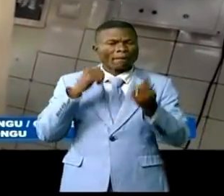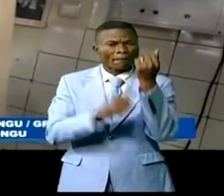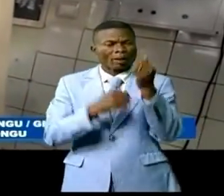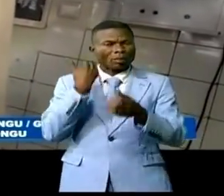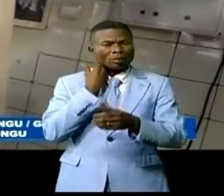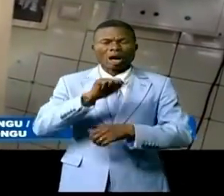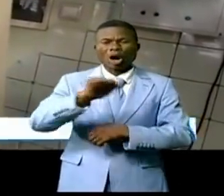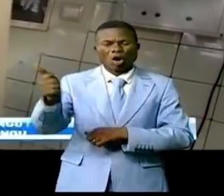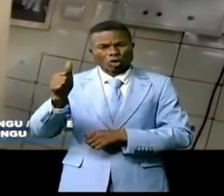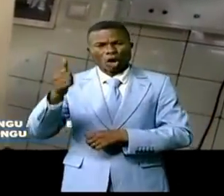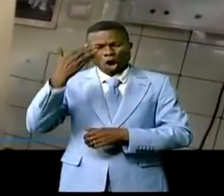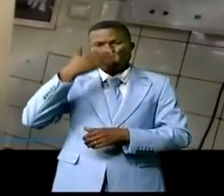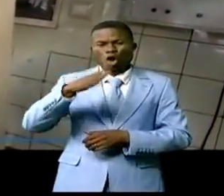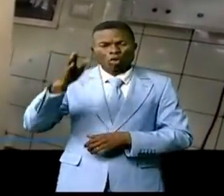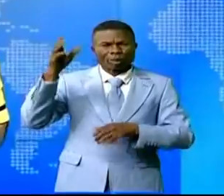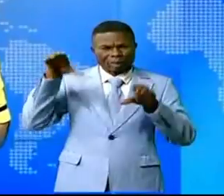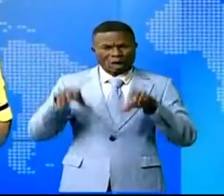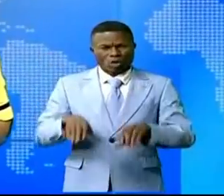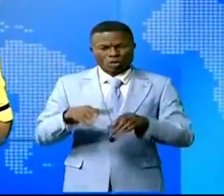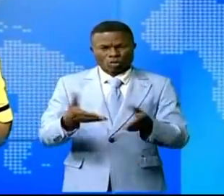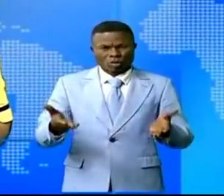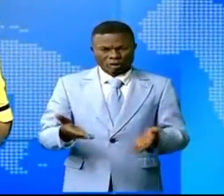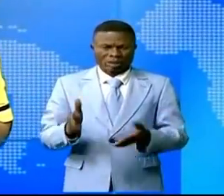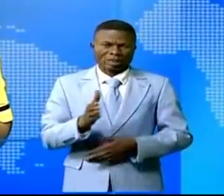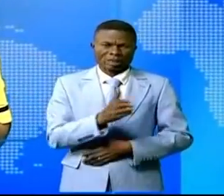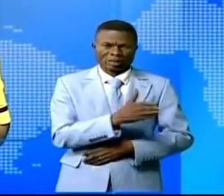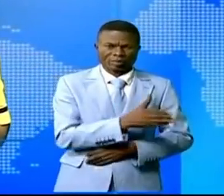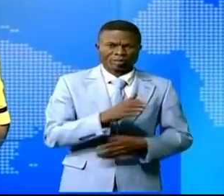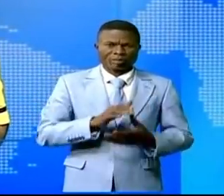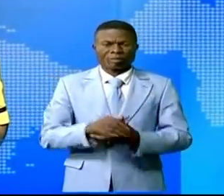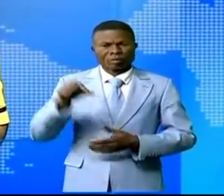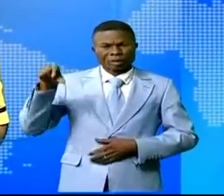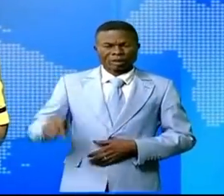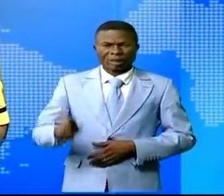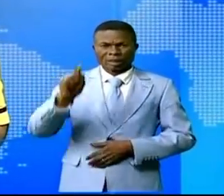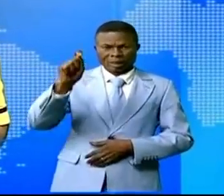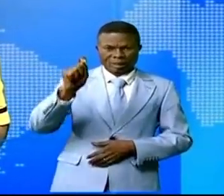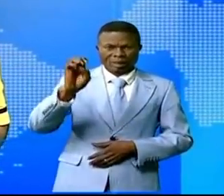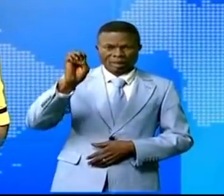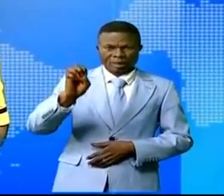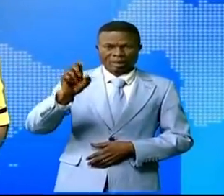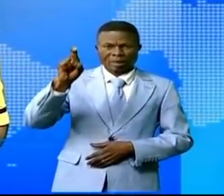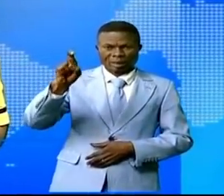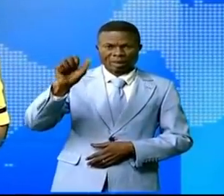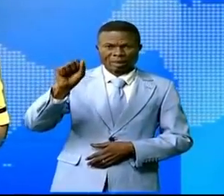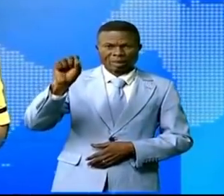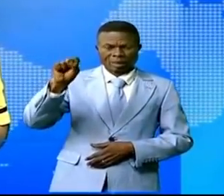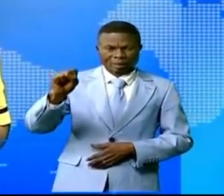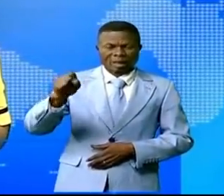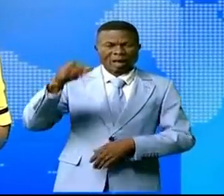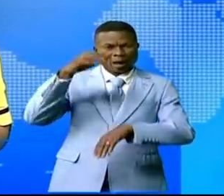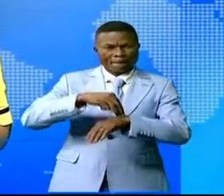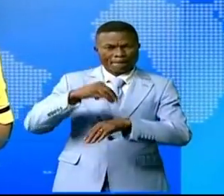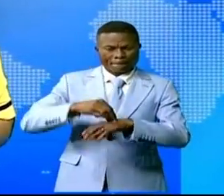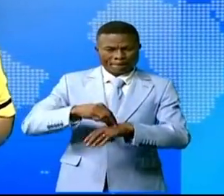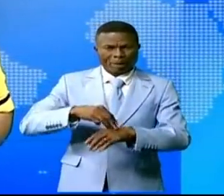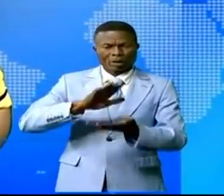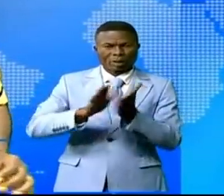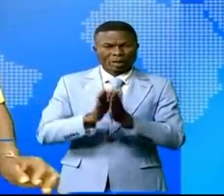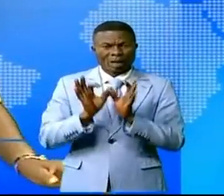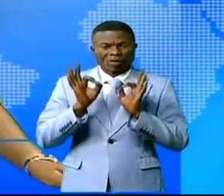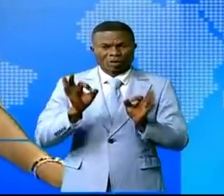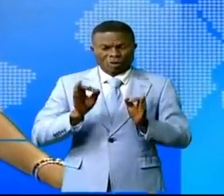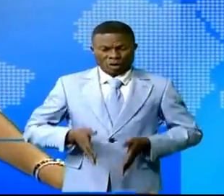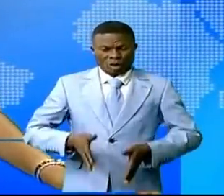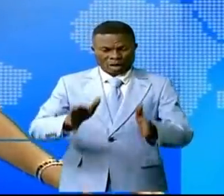autres hôpitaux du pays. Le quartier Texas à Matadi est en train d'être rénové. Les routes connaissent